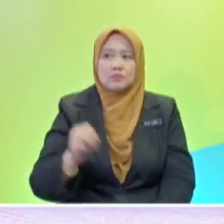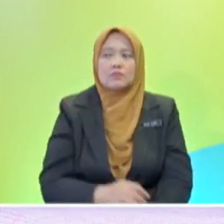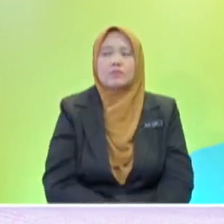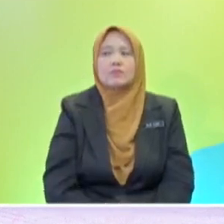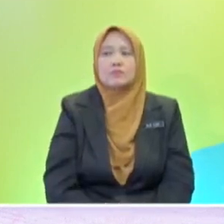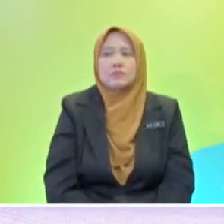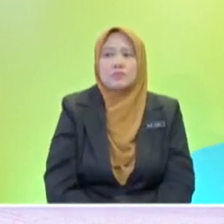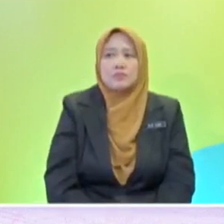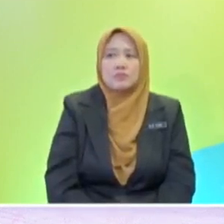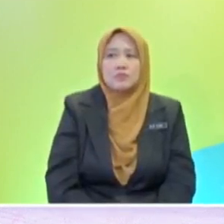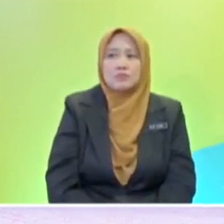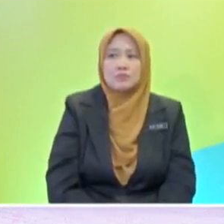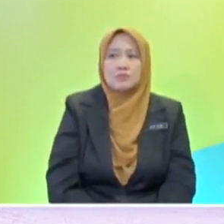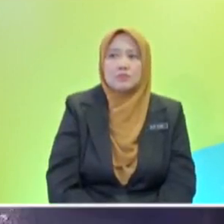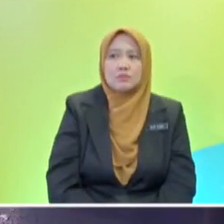oke